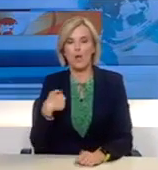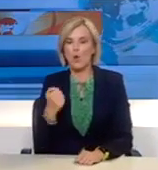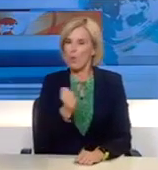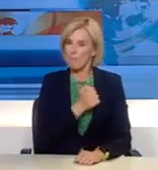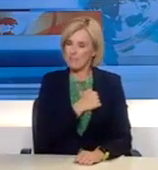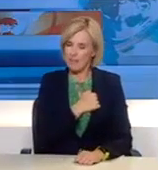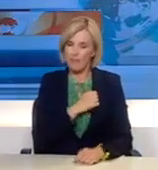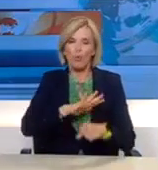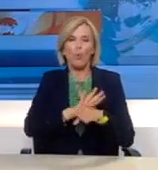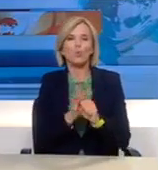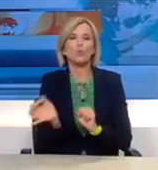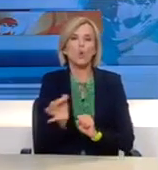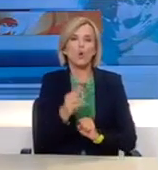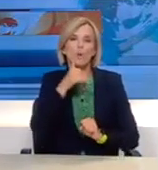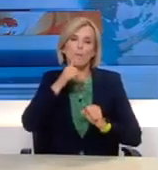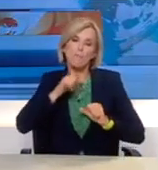του κορονοϊού.